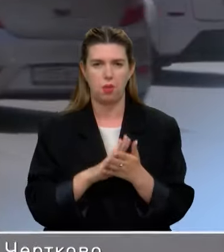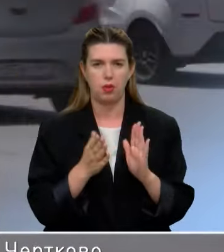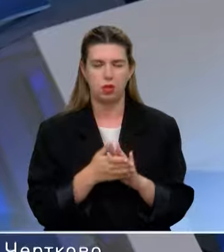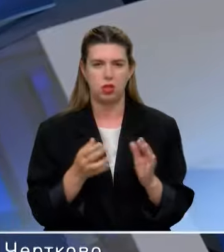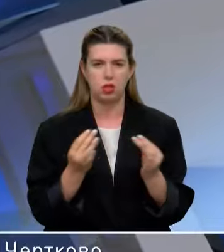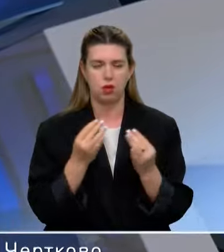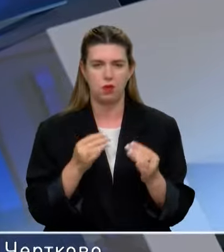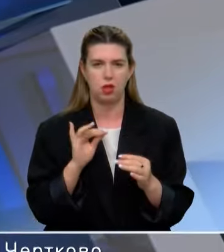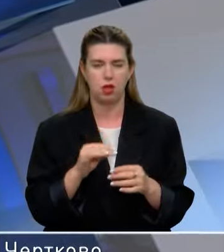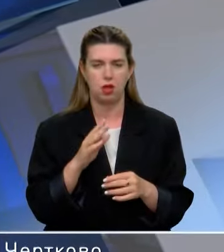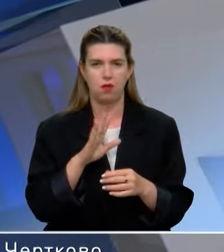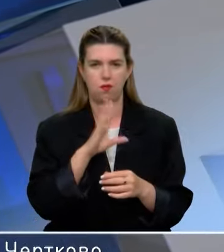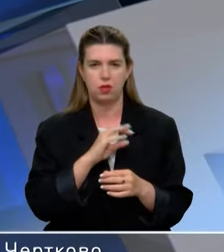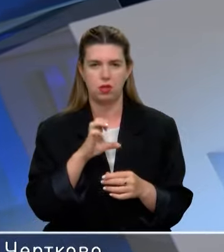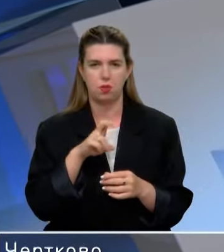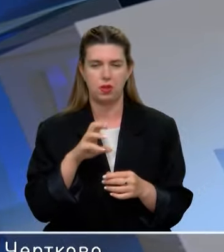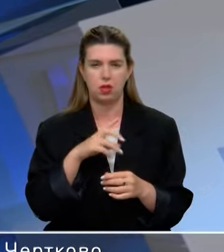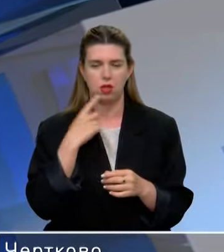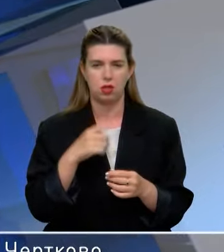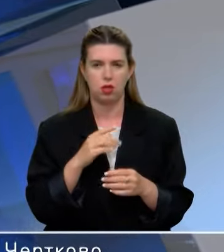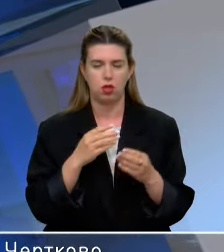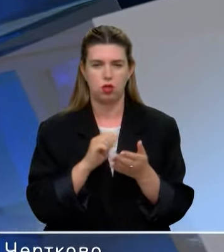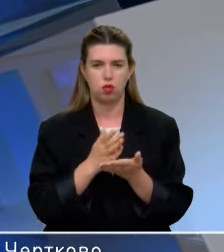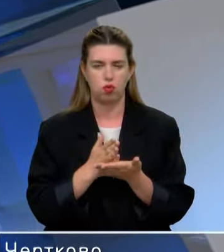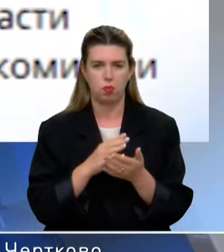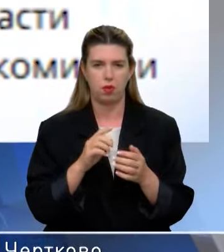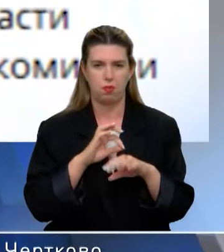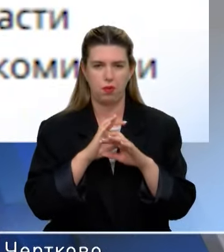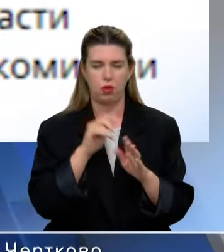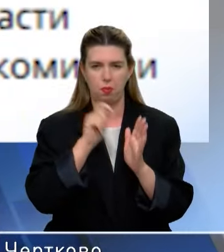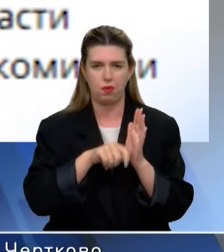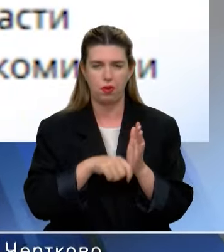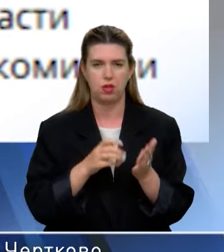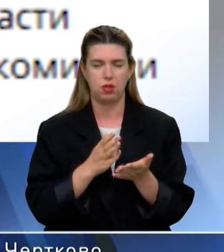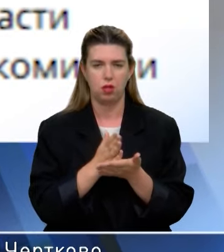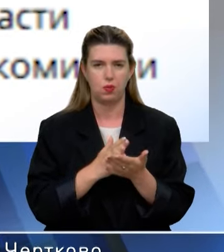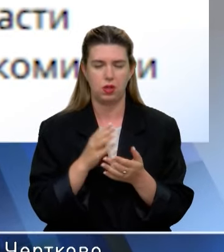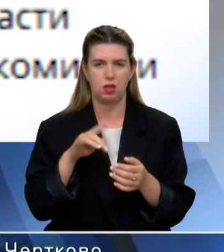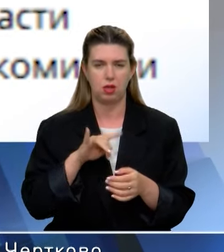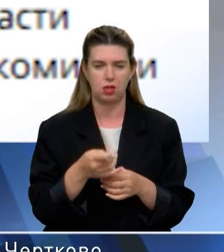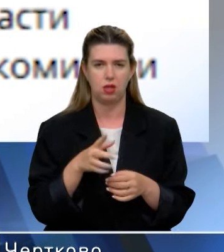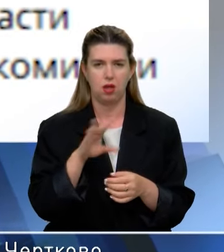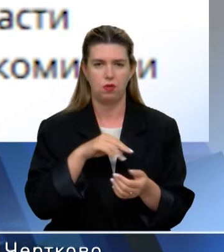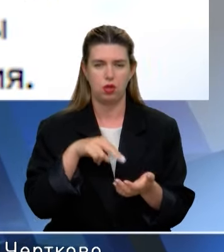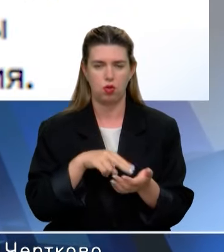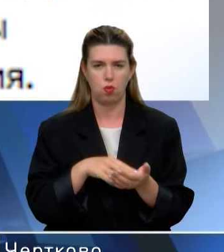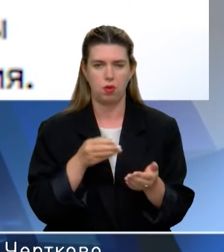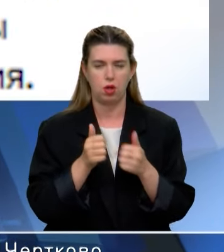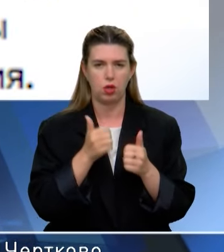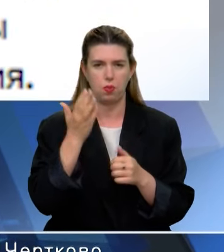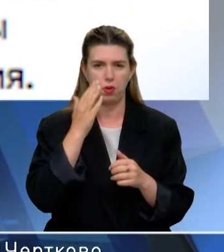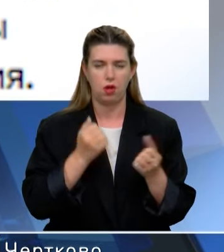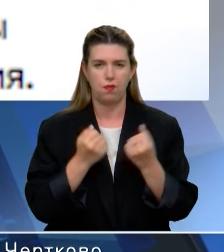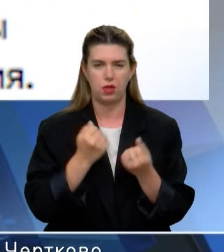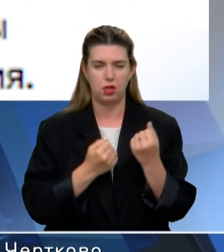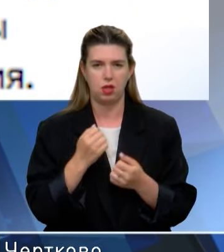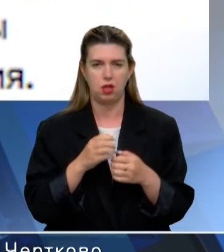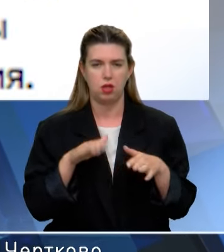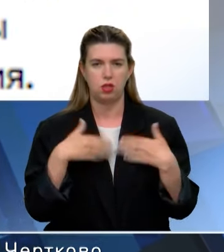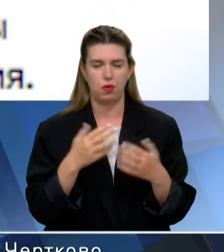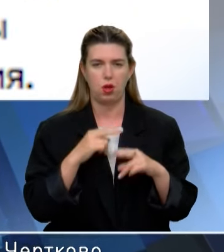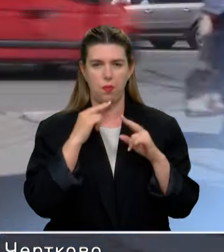заинтересовались и в фас России служба проводит проверку сервисов такси в части ценообразования и конкуренции а водители в свою очередь